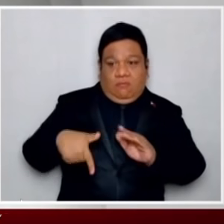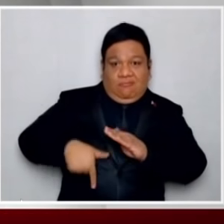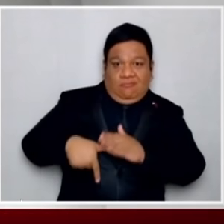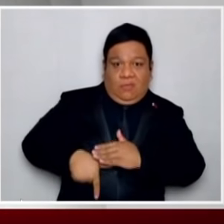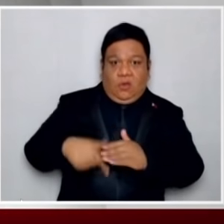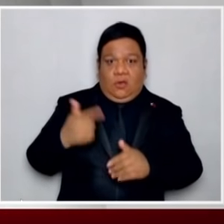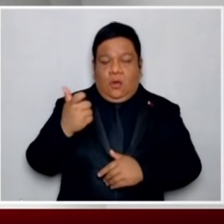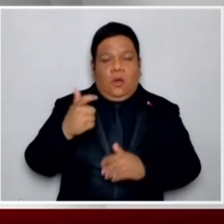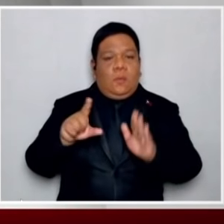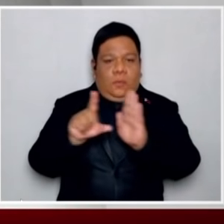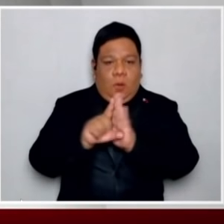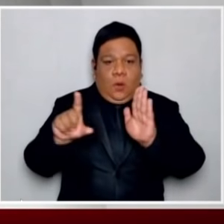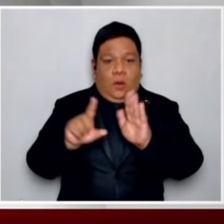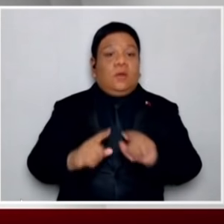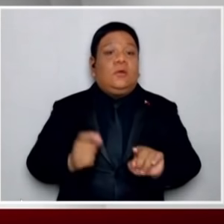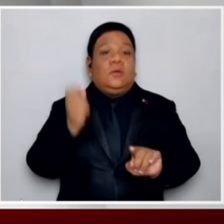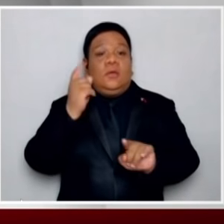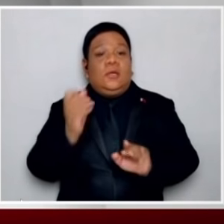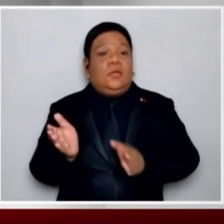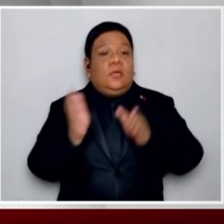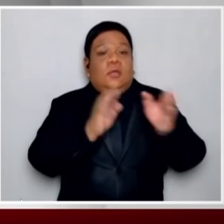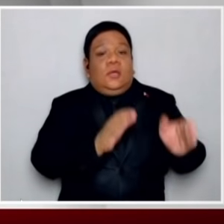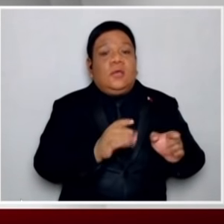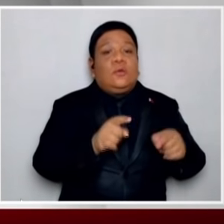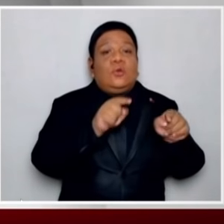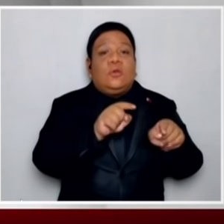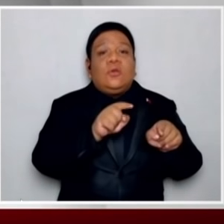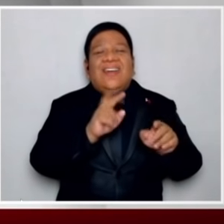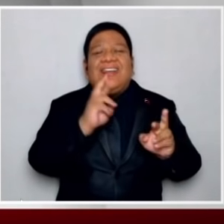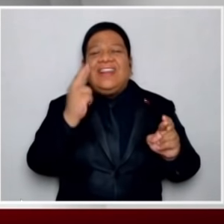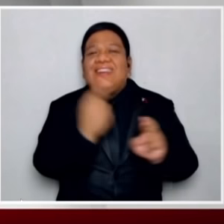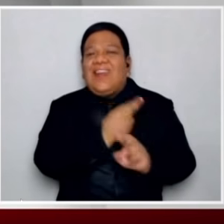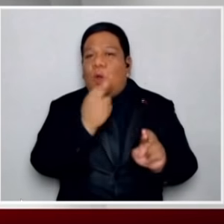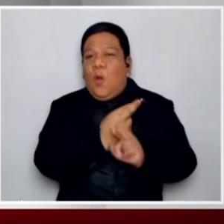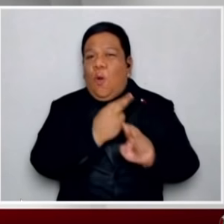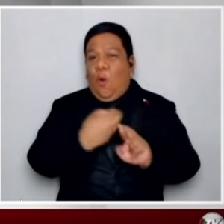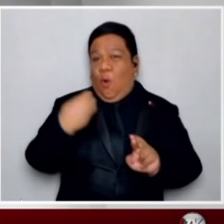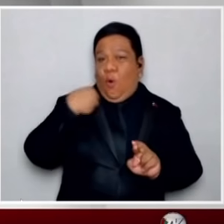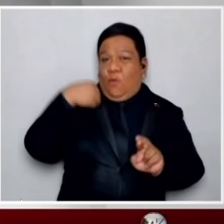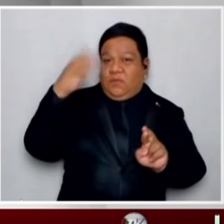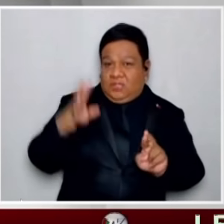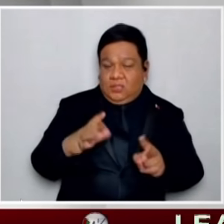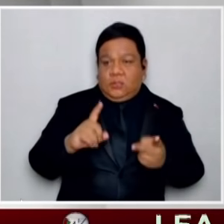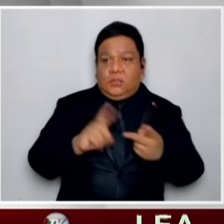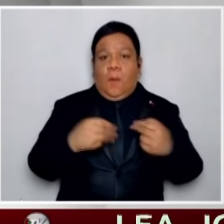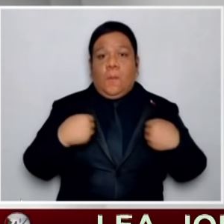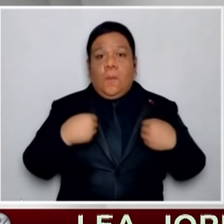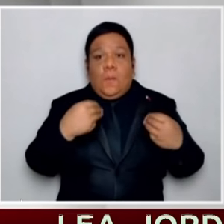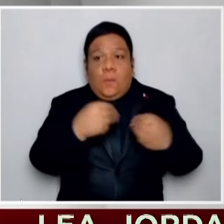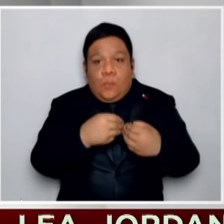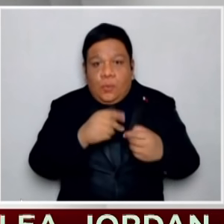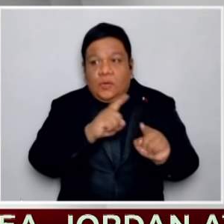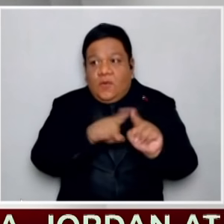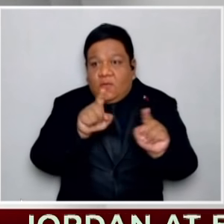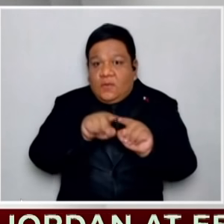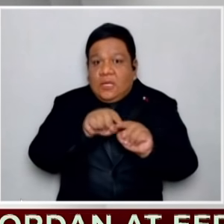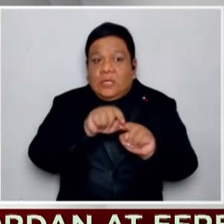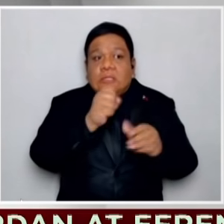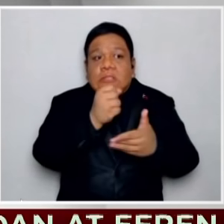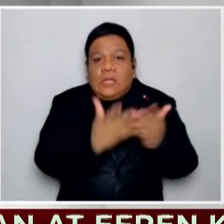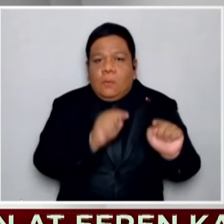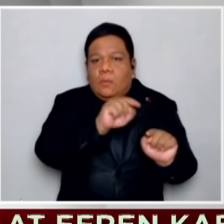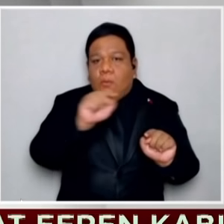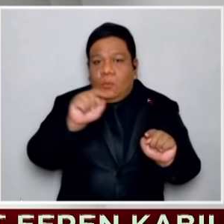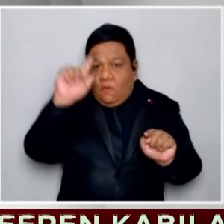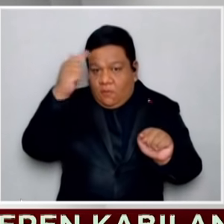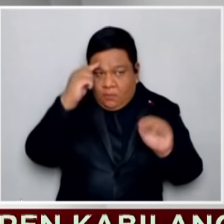ng Certificate of Authority ang mga regular officers, miyembro at agents ng ilang piling tanggapan ng gobyerno, kabilang